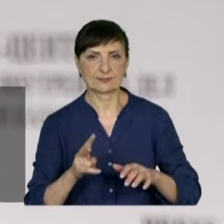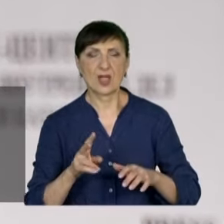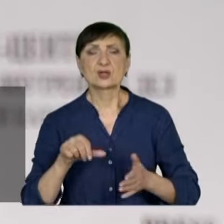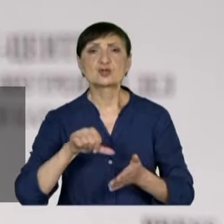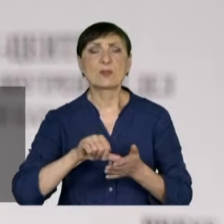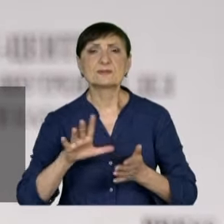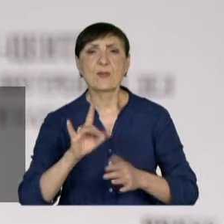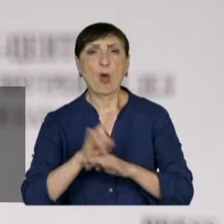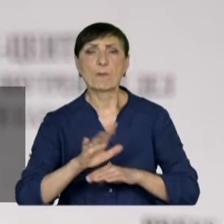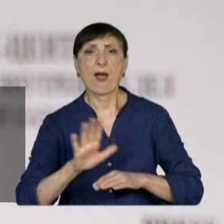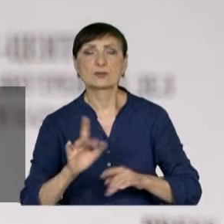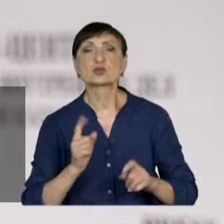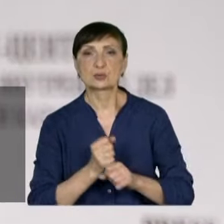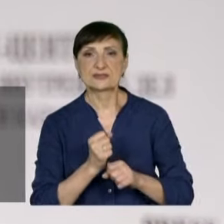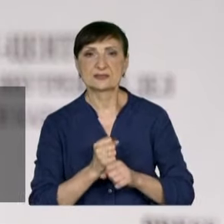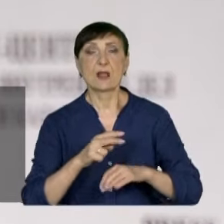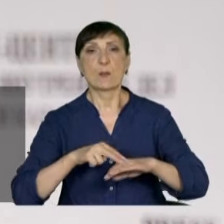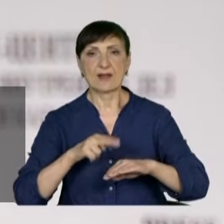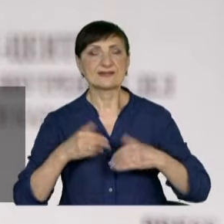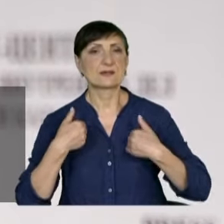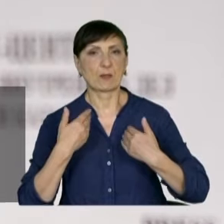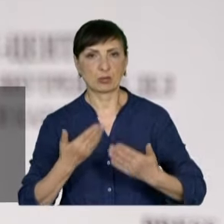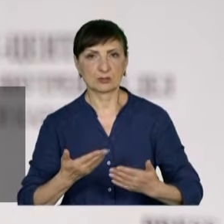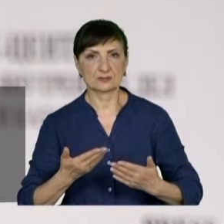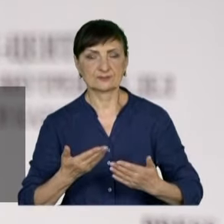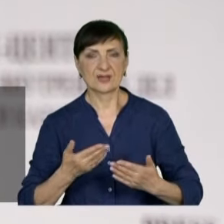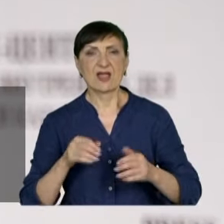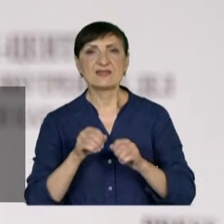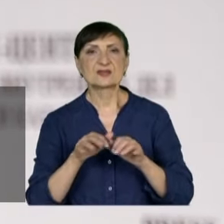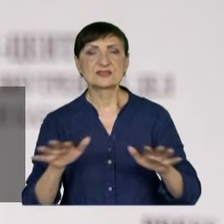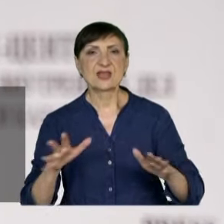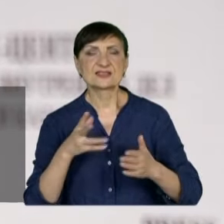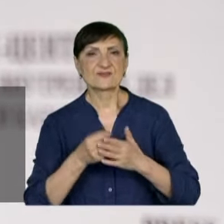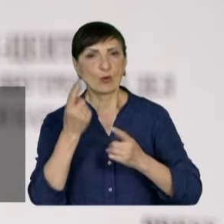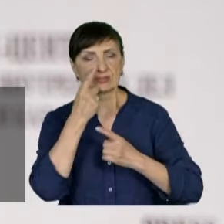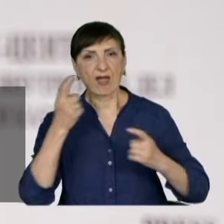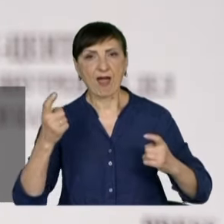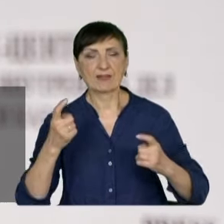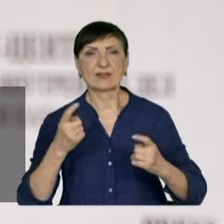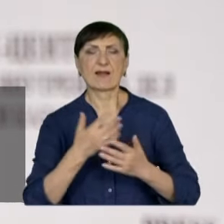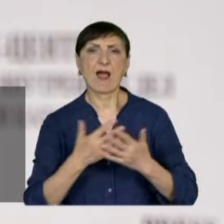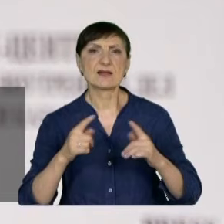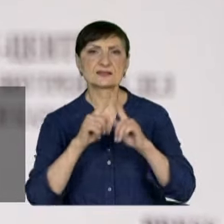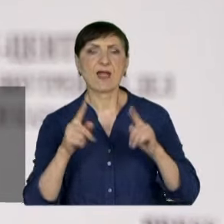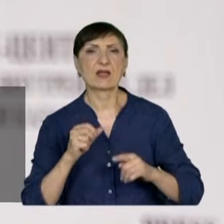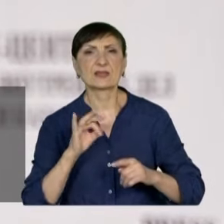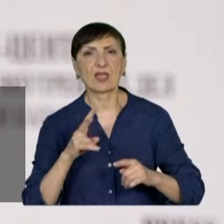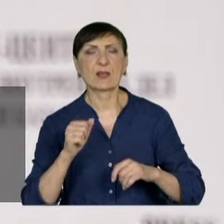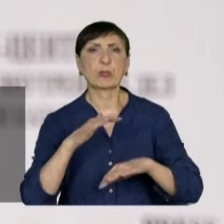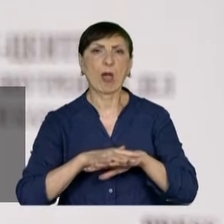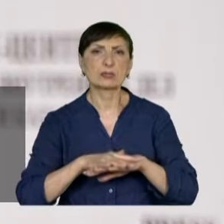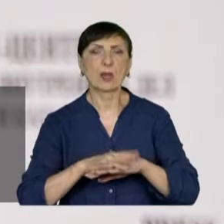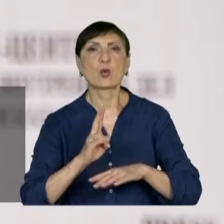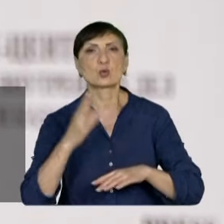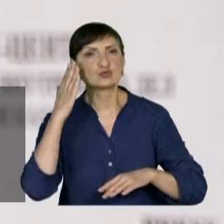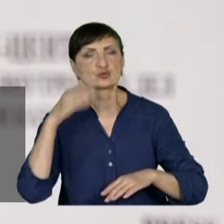жертвой интернет-мошенничков, МВД рекомендует не распространять свои данные, анкетные, банковские данные третьим